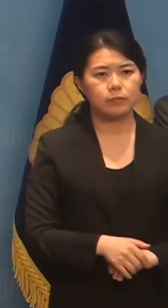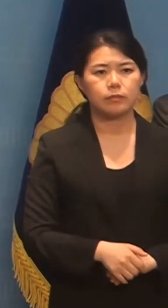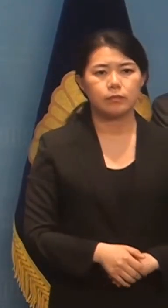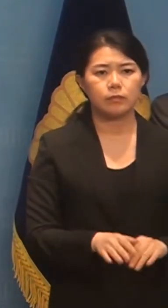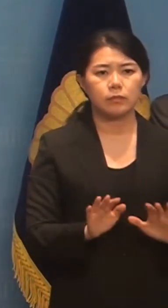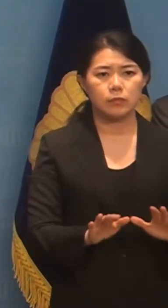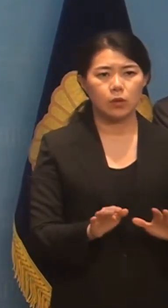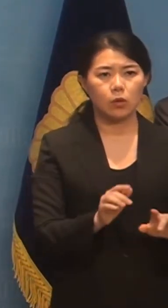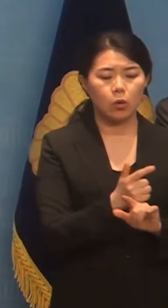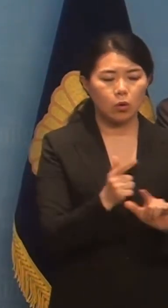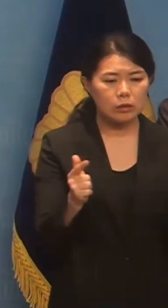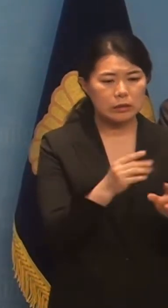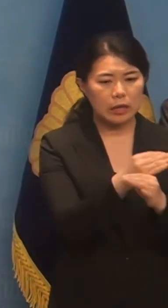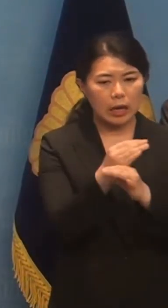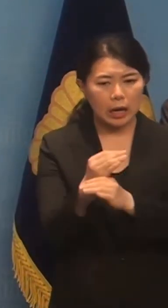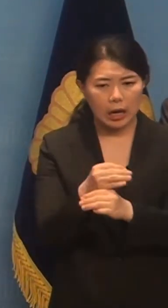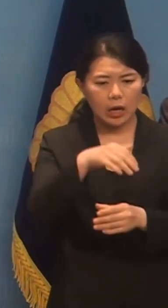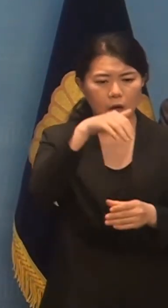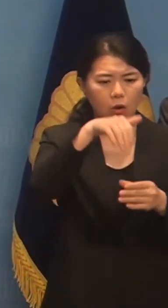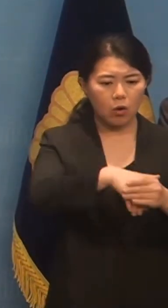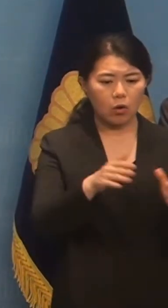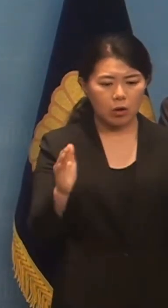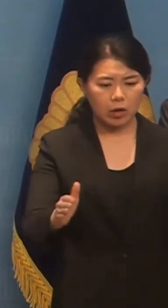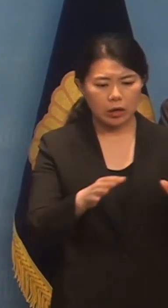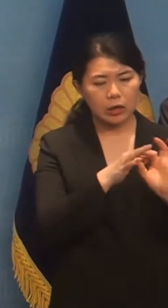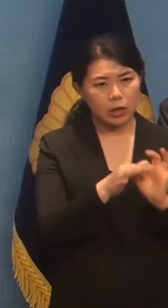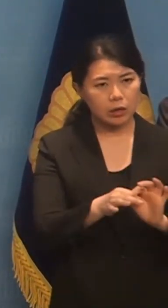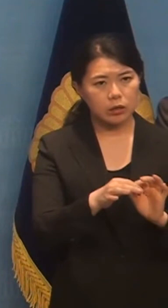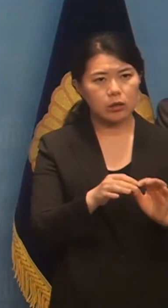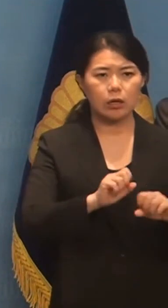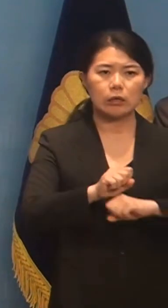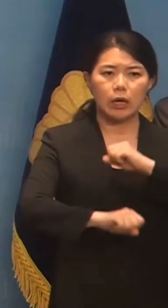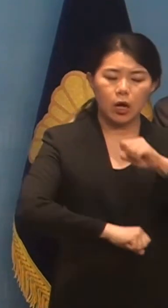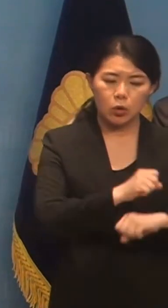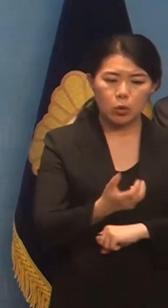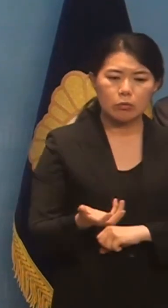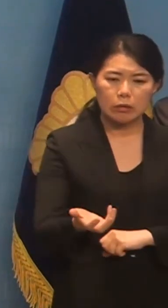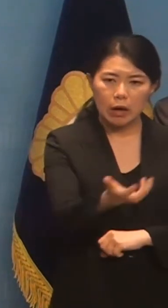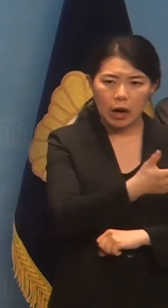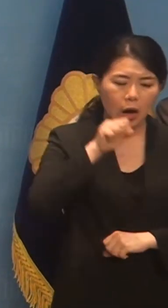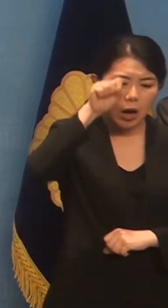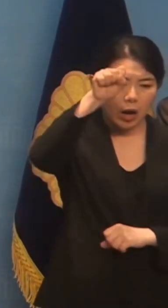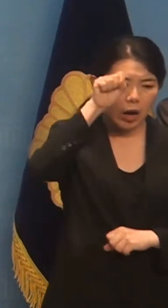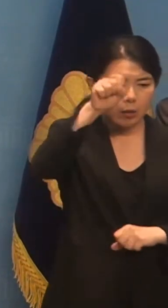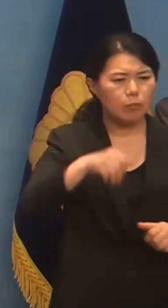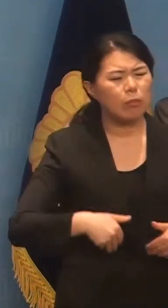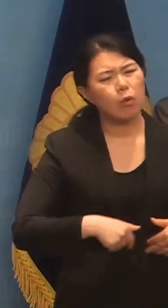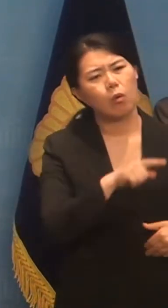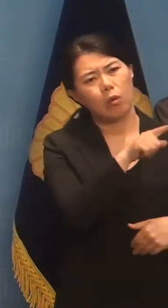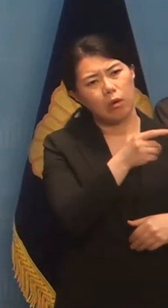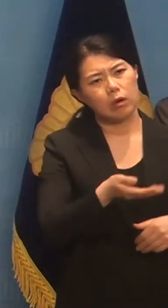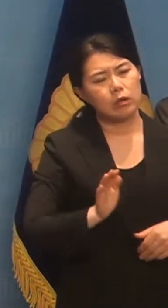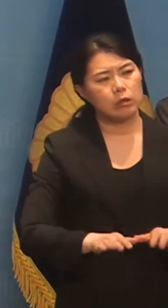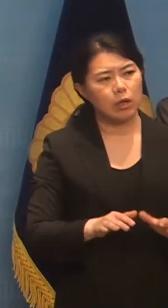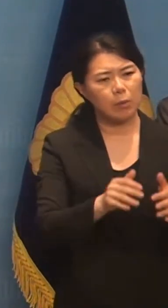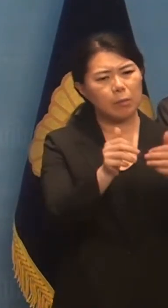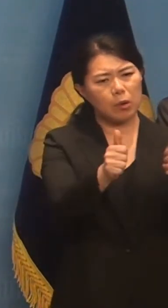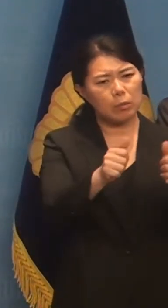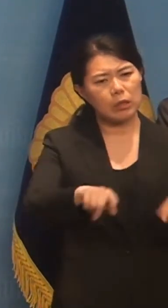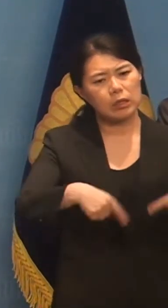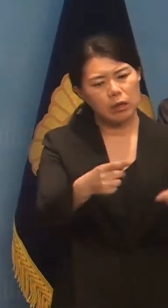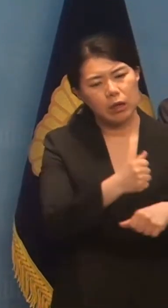남아있는 기한들은 선거 기간 내에 자유로운 선거운동을 해야 될 당사자가 법정에